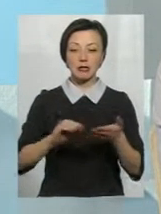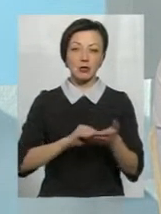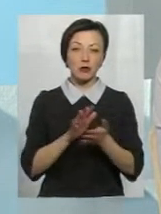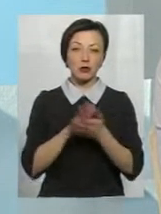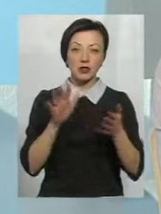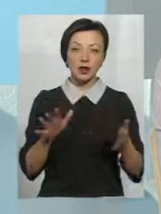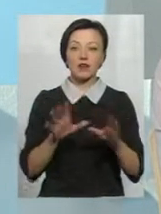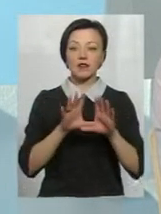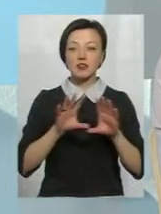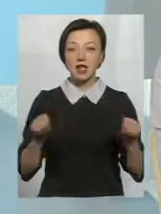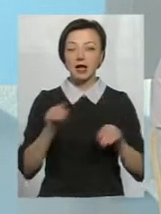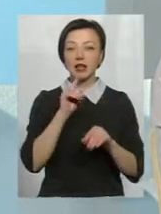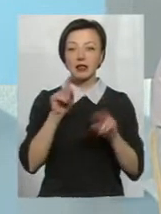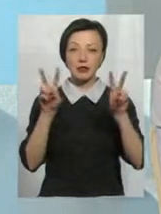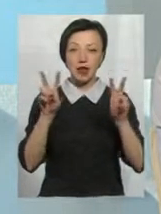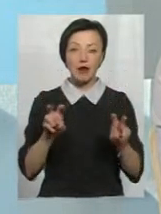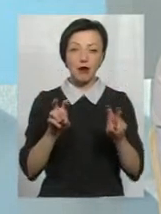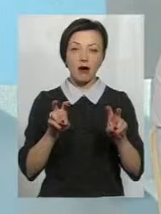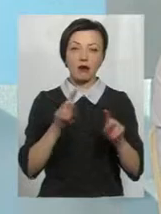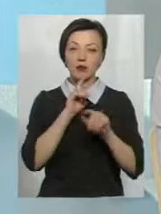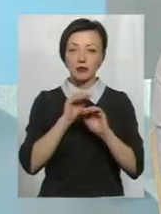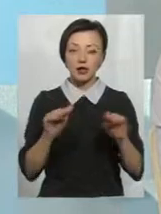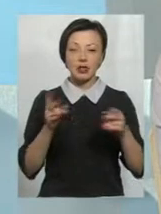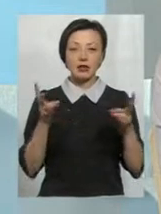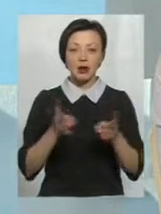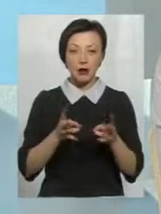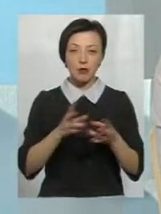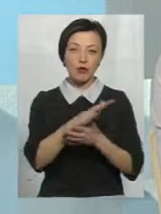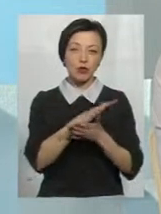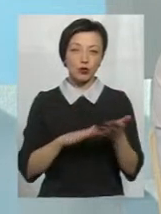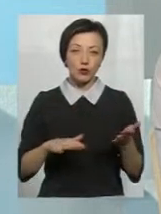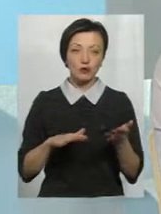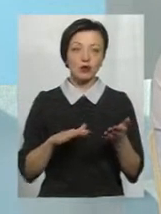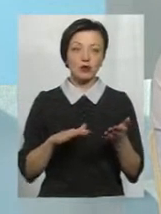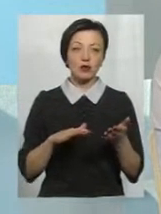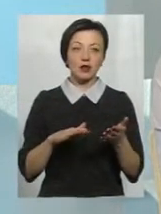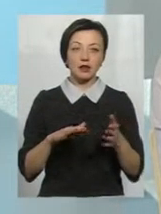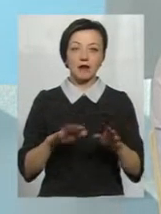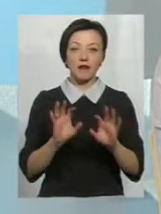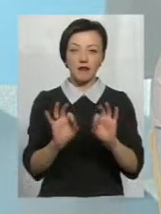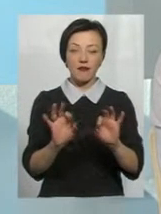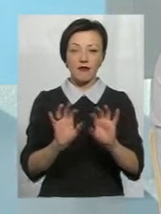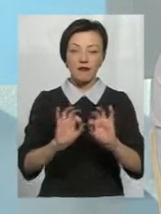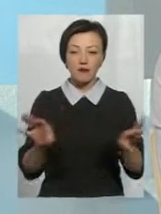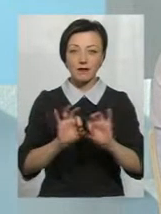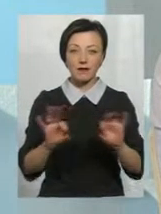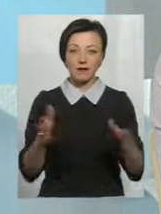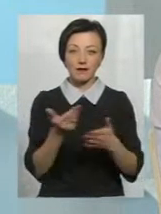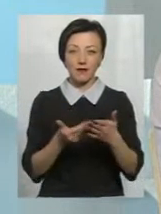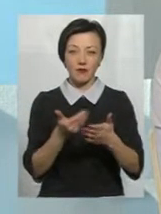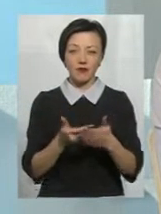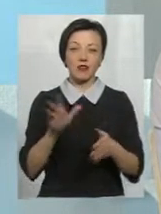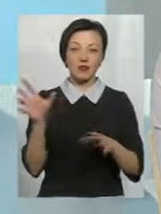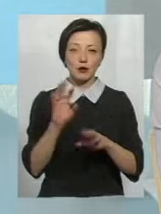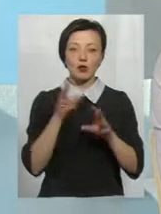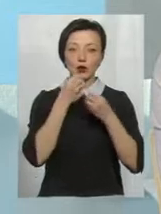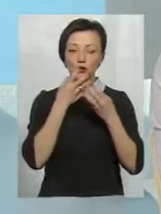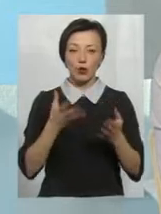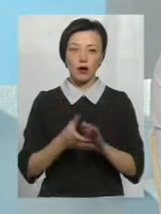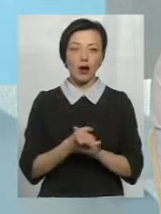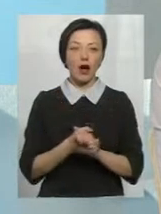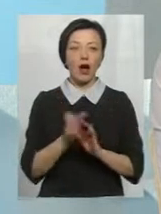вона заглохла. Тобто її потрібно підживлювати і тримати цей вогонь, і тоді все буде добре.